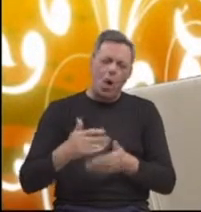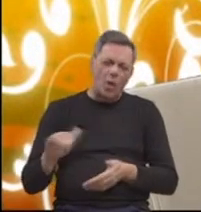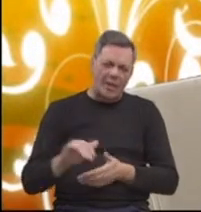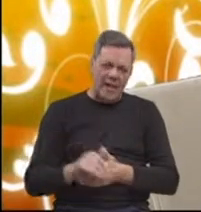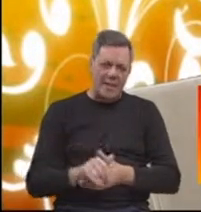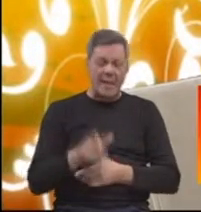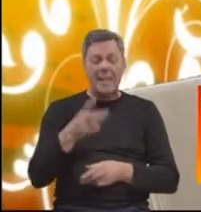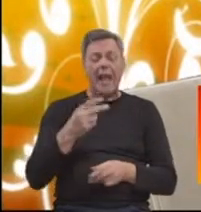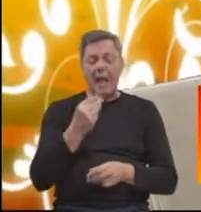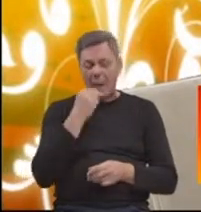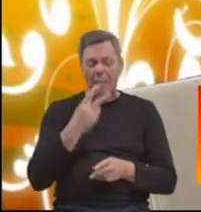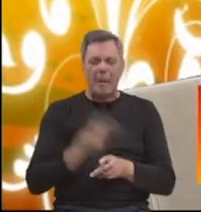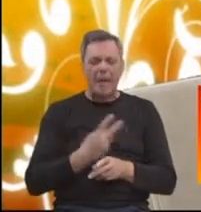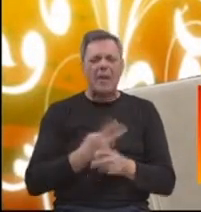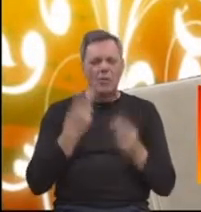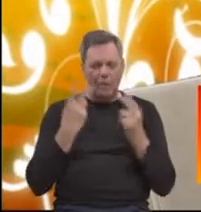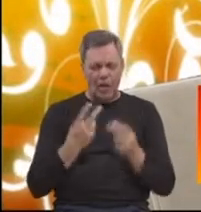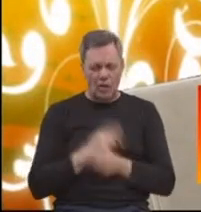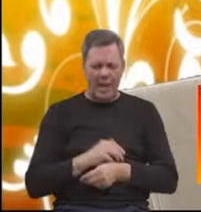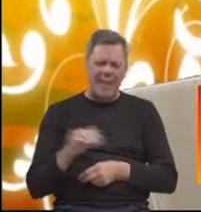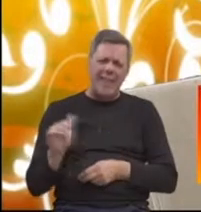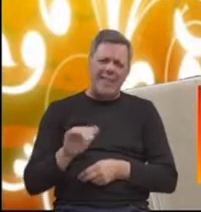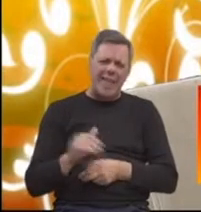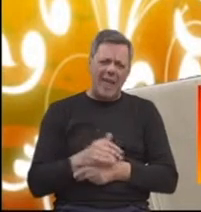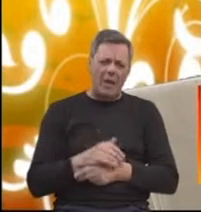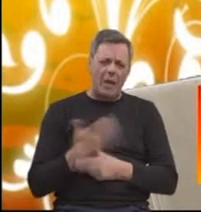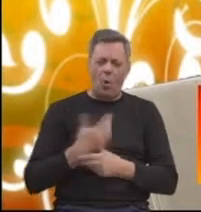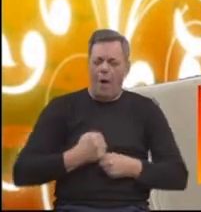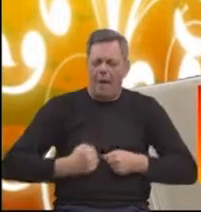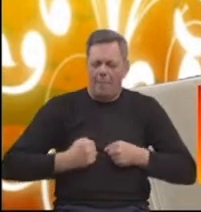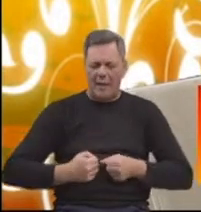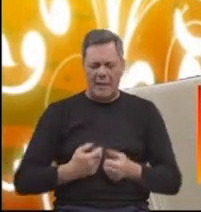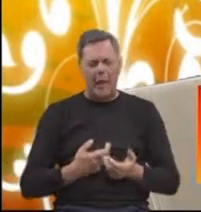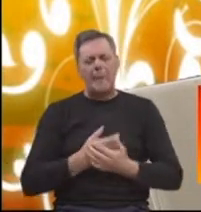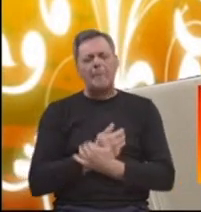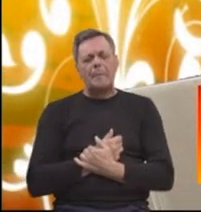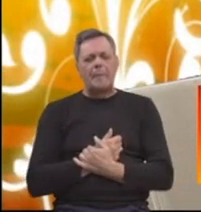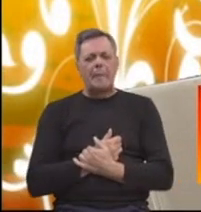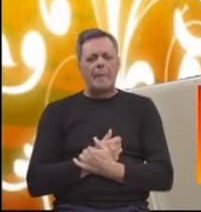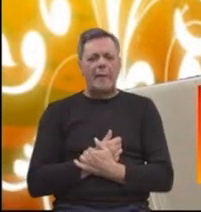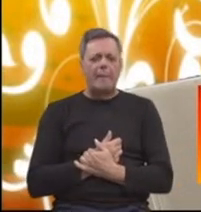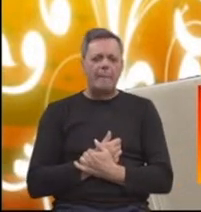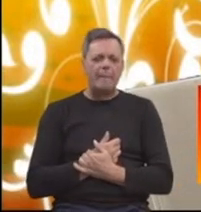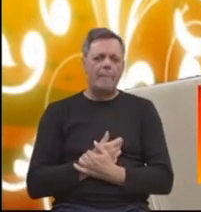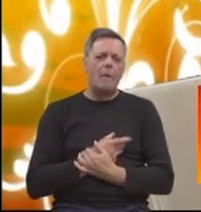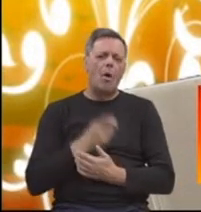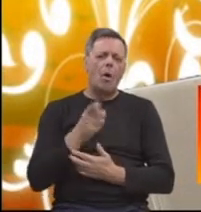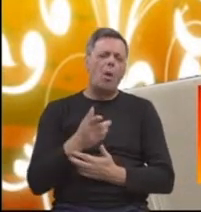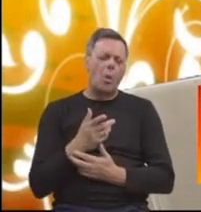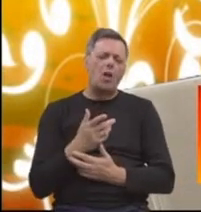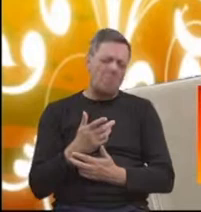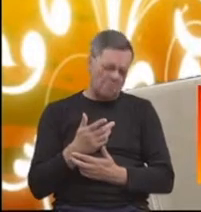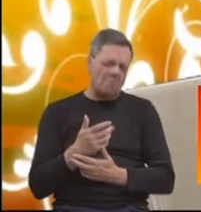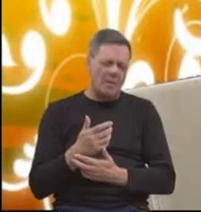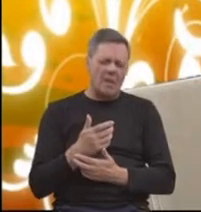te prehrambene navike su jako, jako važne. Dijete koje je pretilo ili ima prekomjernu tjelesnu masu u adolescenciji će